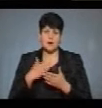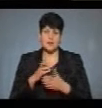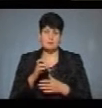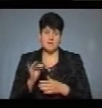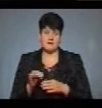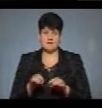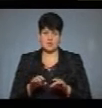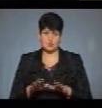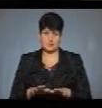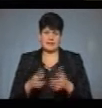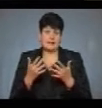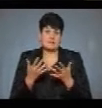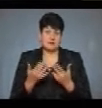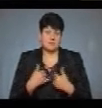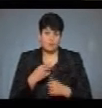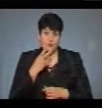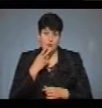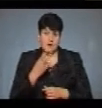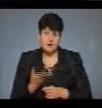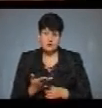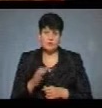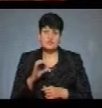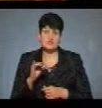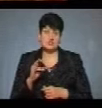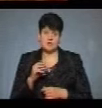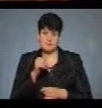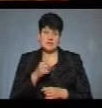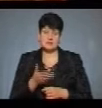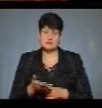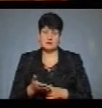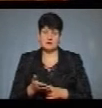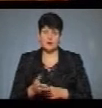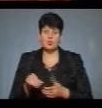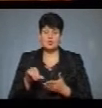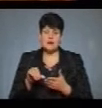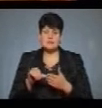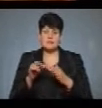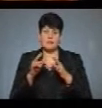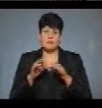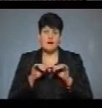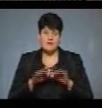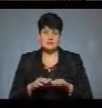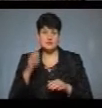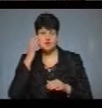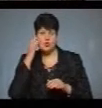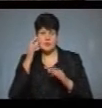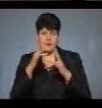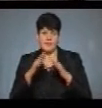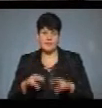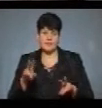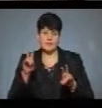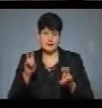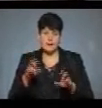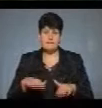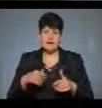вирішуватися. Наскільки ми побачимо вже в січні місяці. Учасники акції «Чорна ялинка» ВІЛ-позитивним пацієнтам не до свят